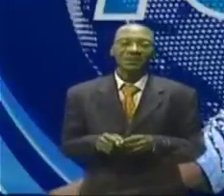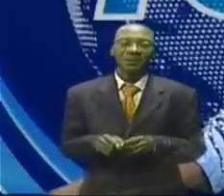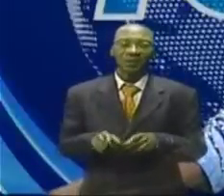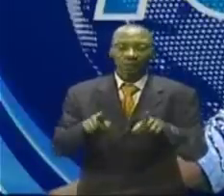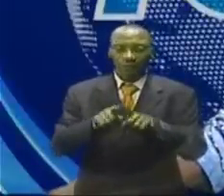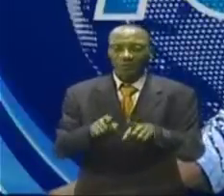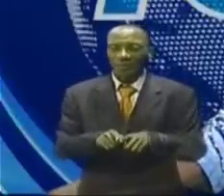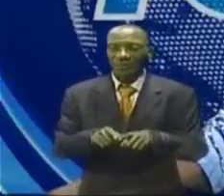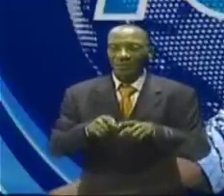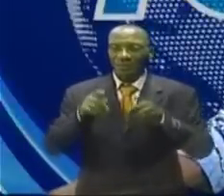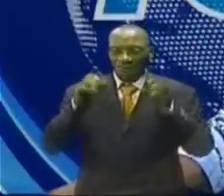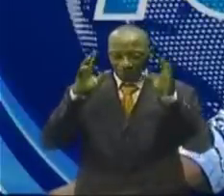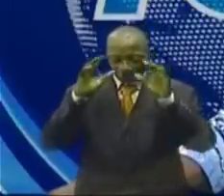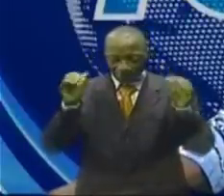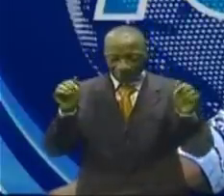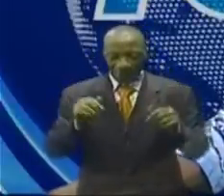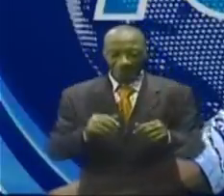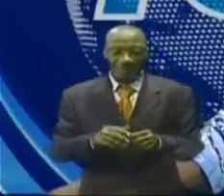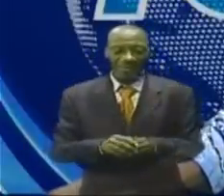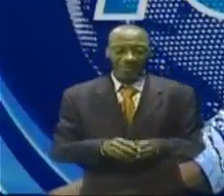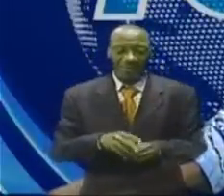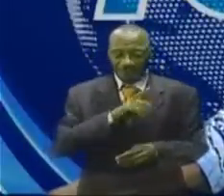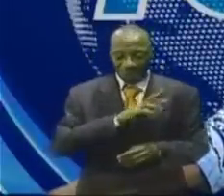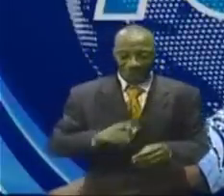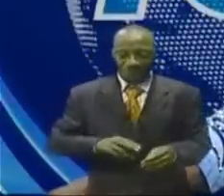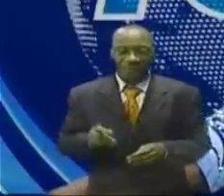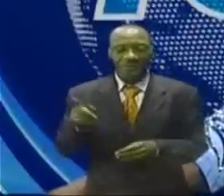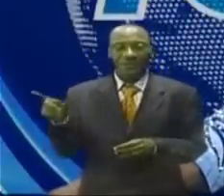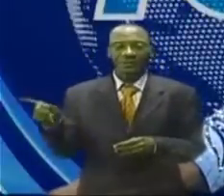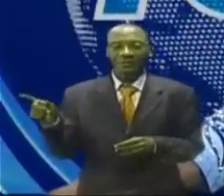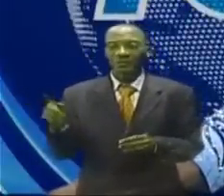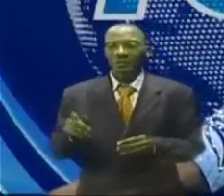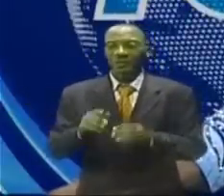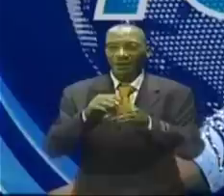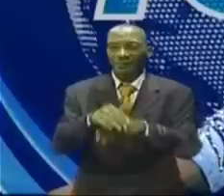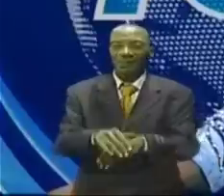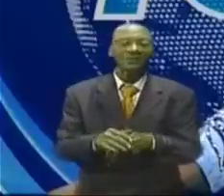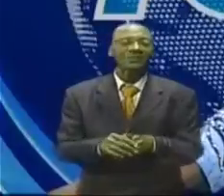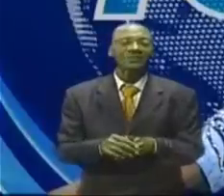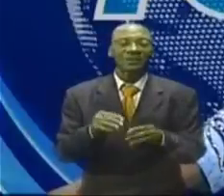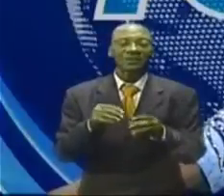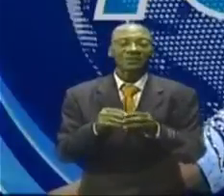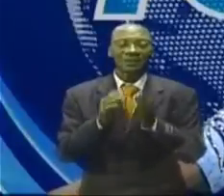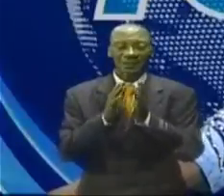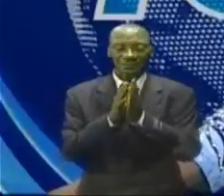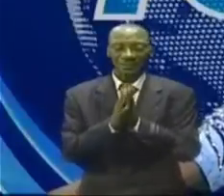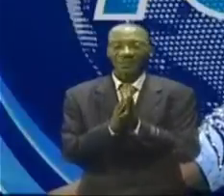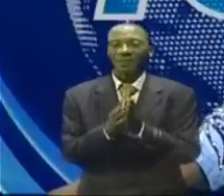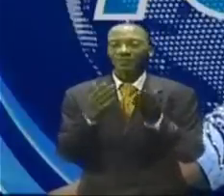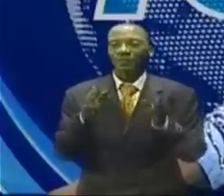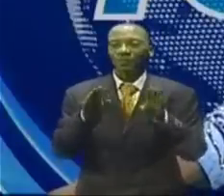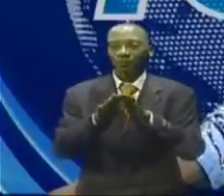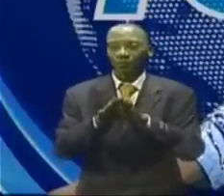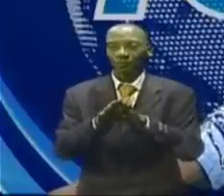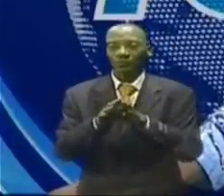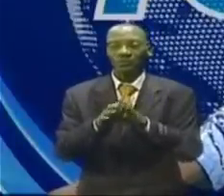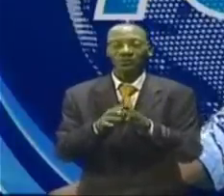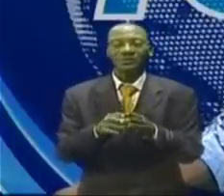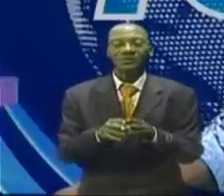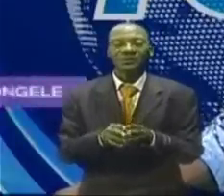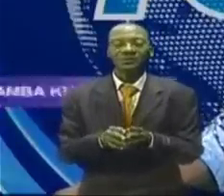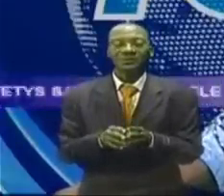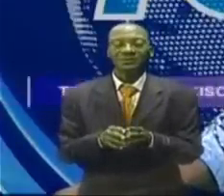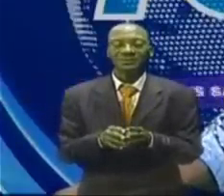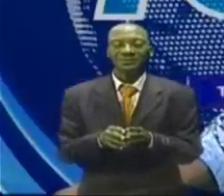Judith Suminois, et dans le Congo central pour une mission d'évaluation de ces travaux. Madame, Messieurs, bon